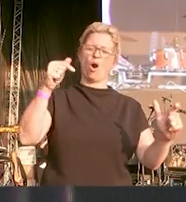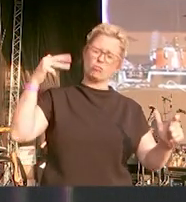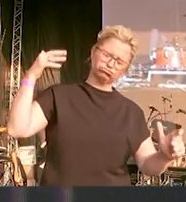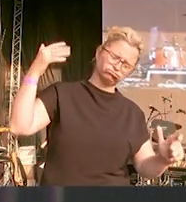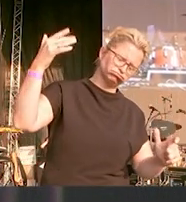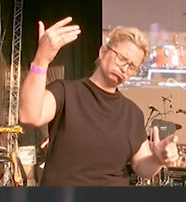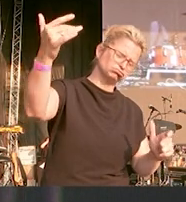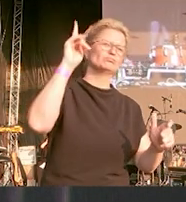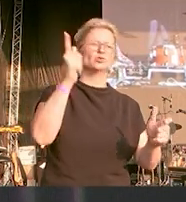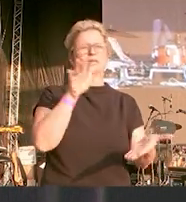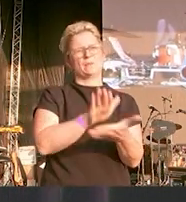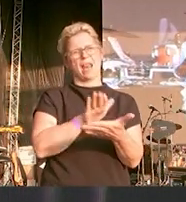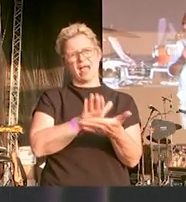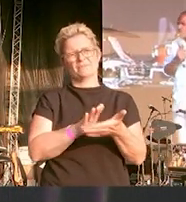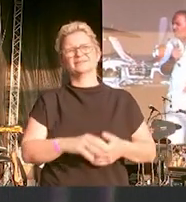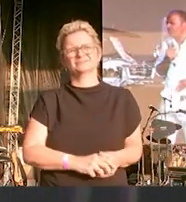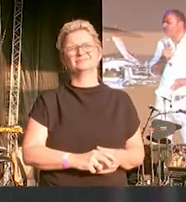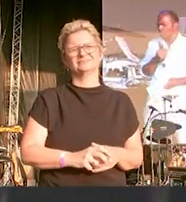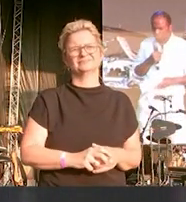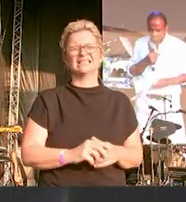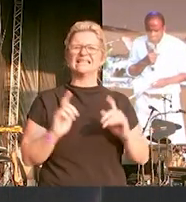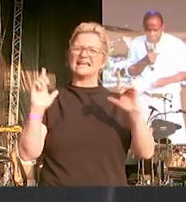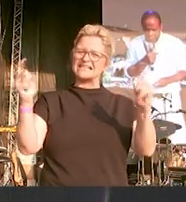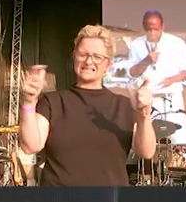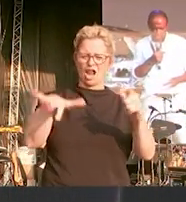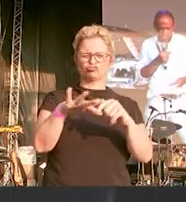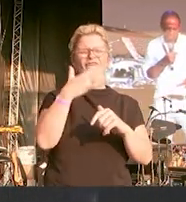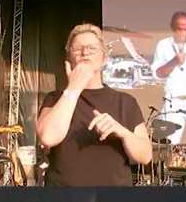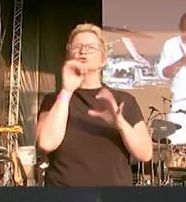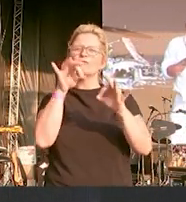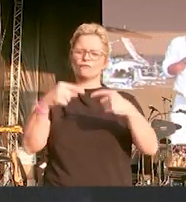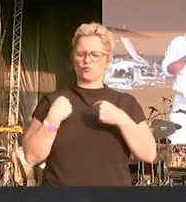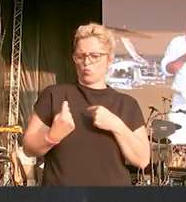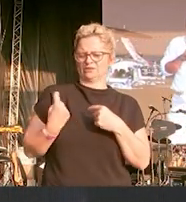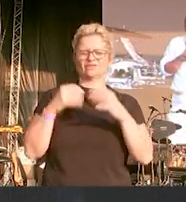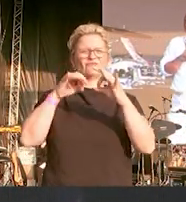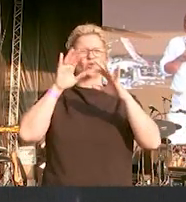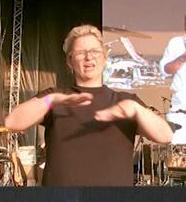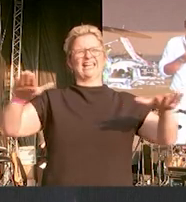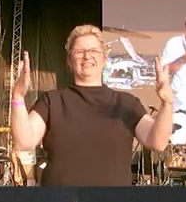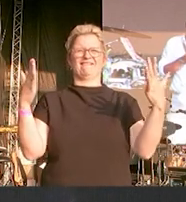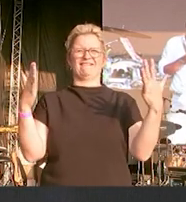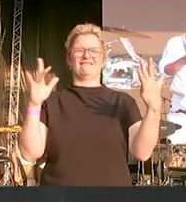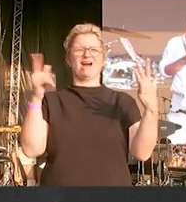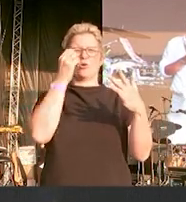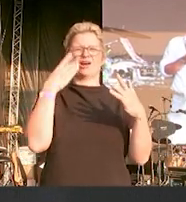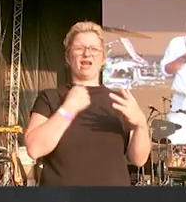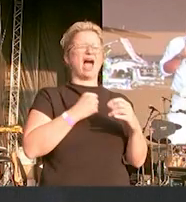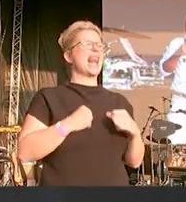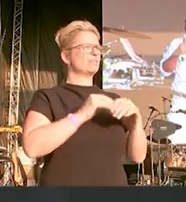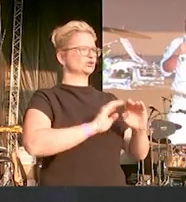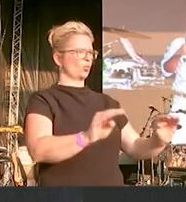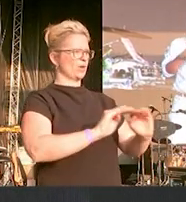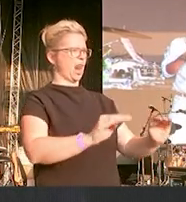Die Gesellschaft, die wir uns für uns und für unsere Kinder wünschen, schützt die Umwelt und unsere Lebensgrundlagen,